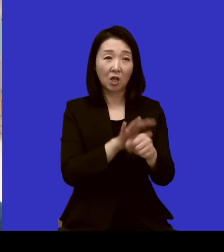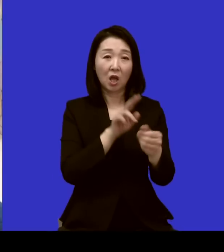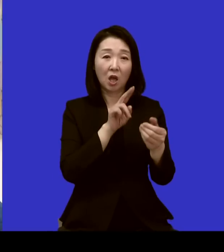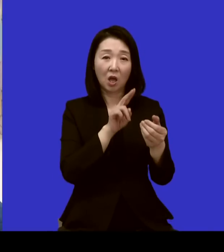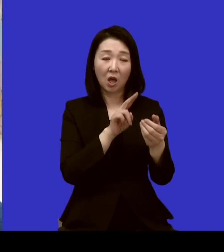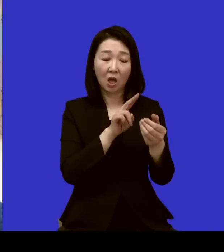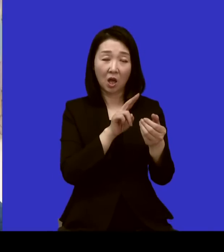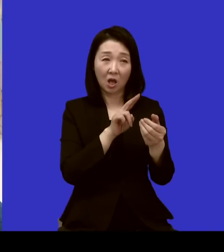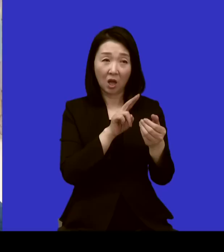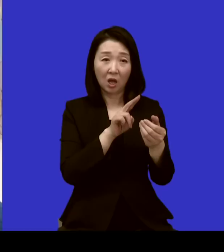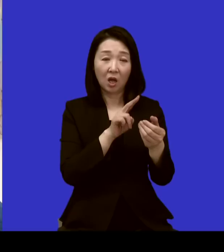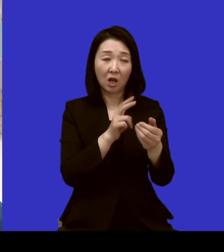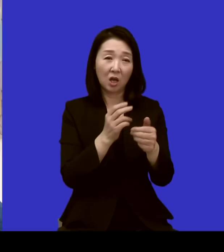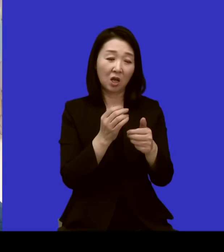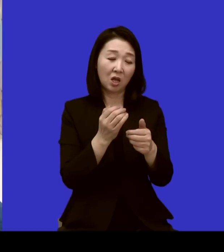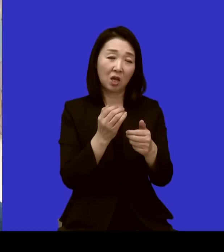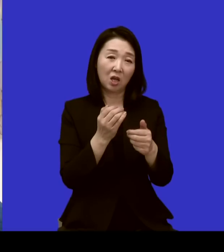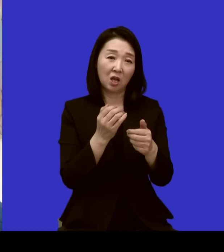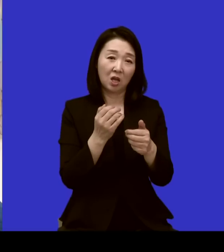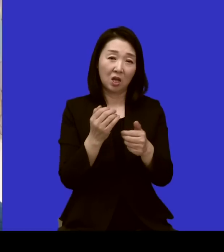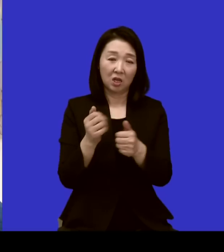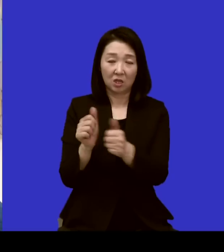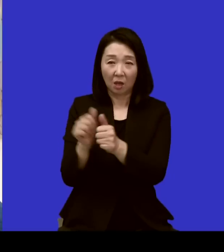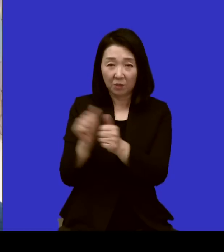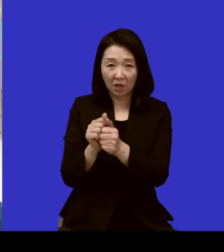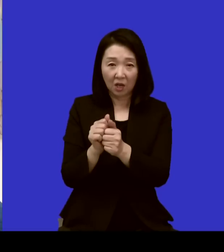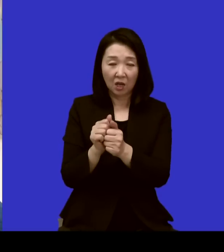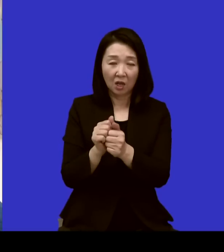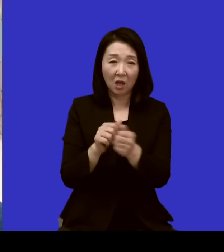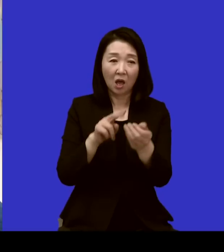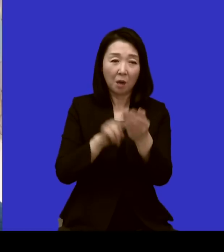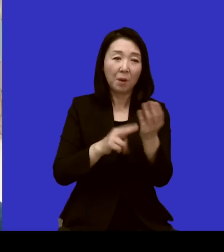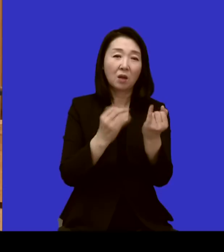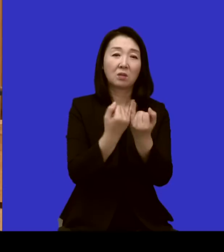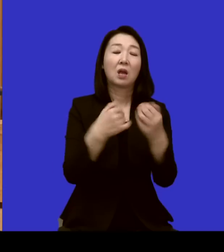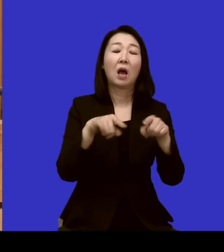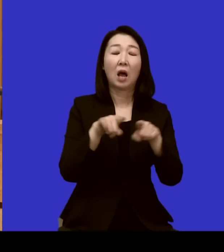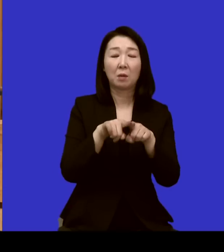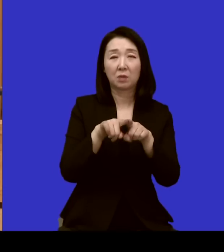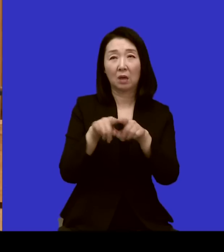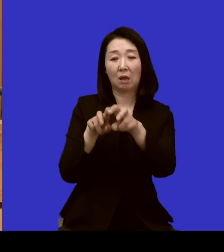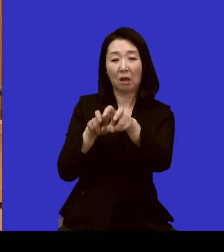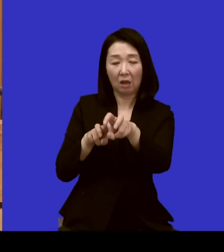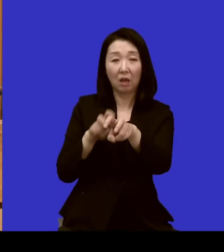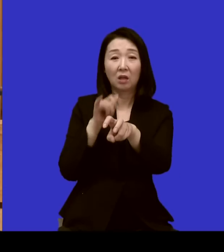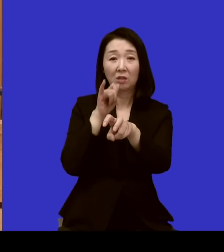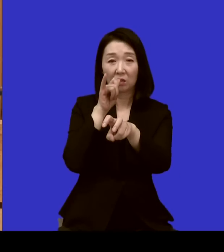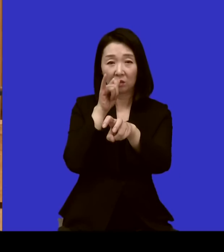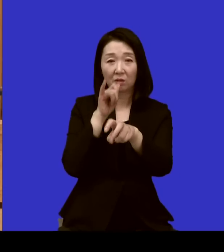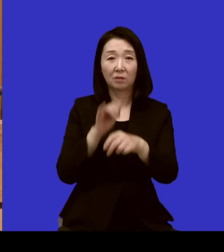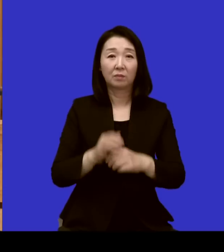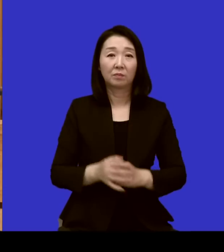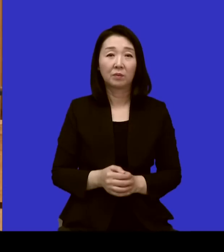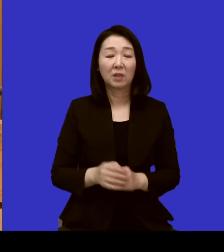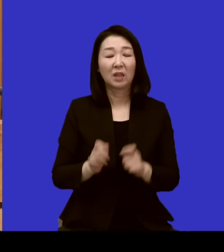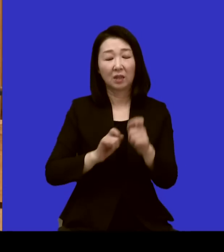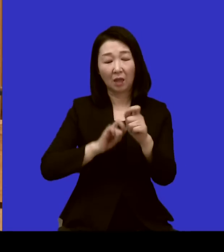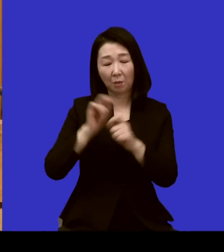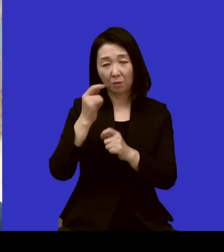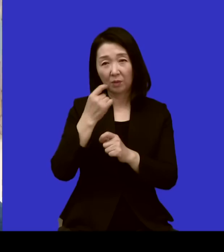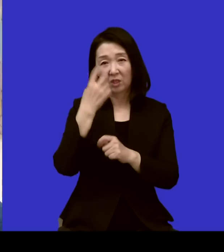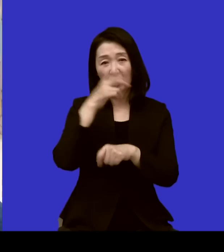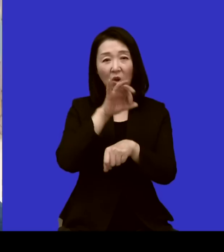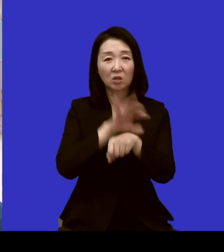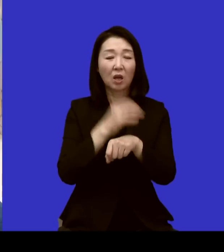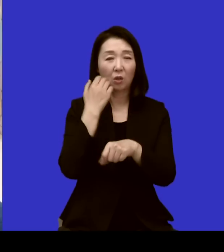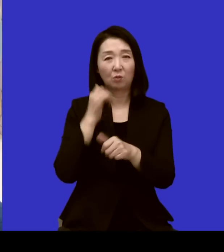성매매를 하는 여성을 태우고 가는 일들이 저의 그런 잠입했을 때 일들이었는데, 성매수가 남이고 남자예요? 예, 대부분 남성이었습니다. 예. 이제 그리고